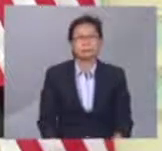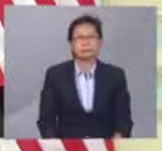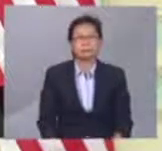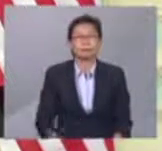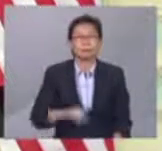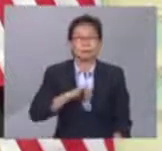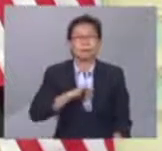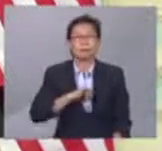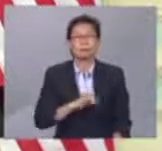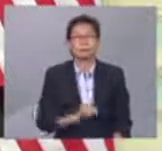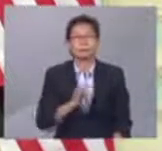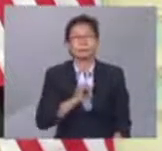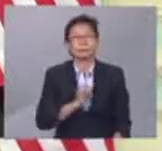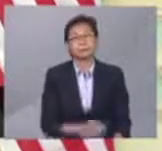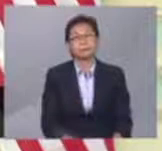Saya percaya